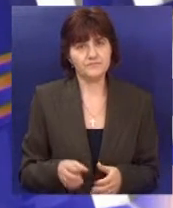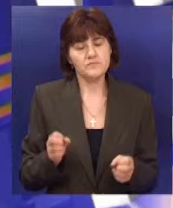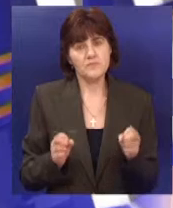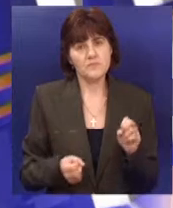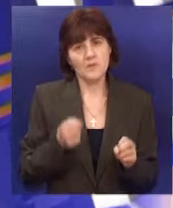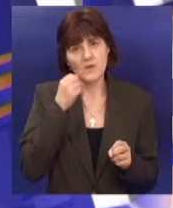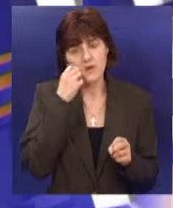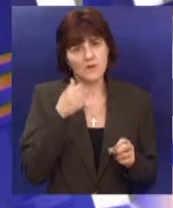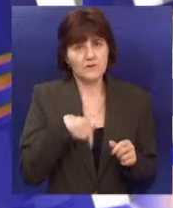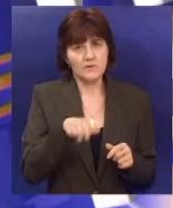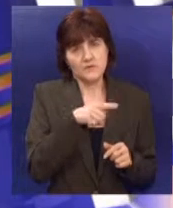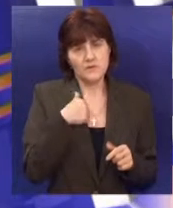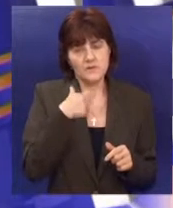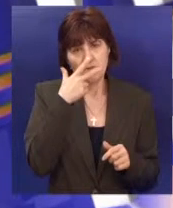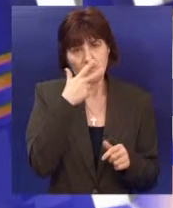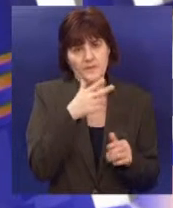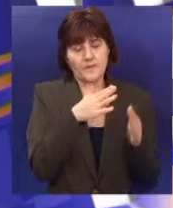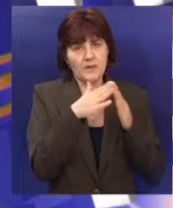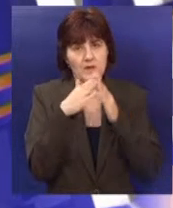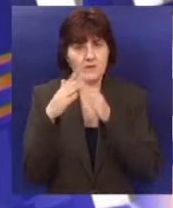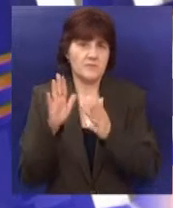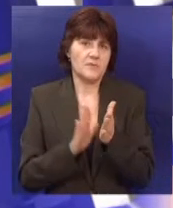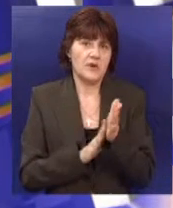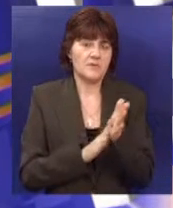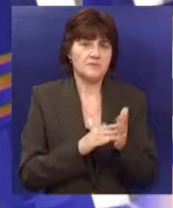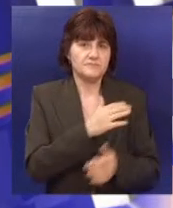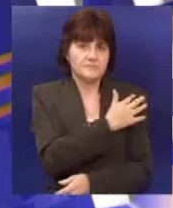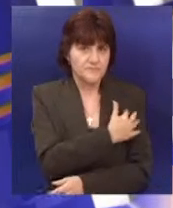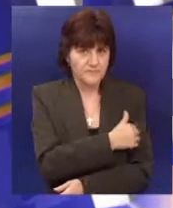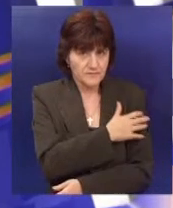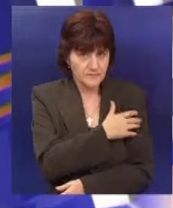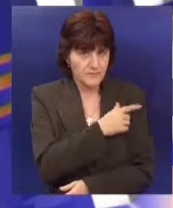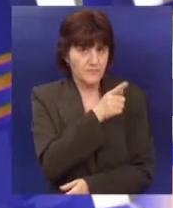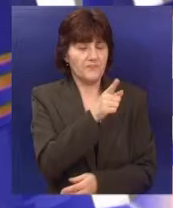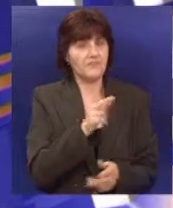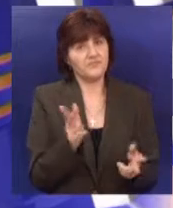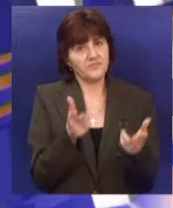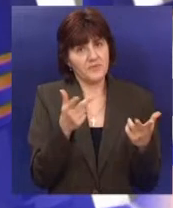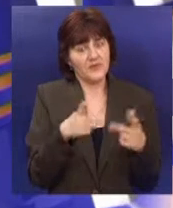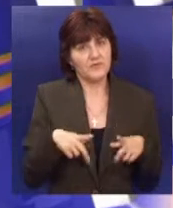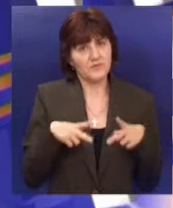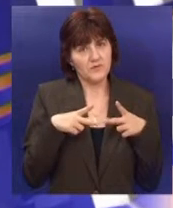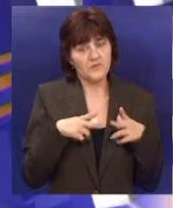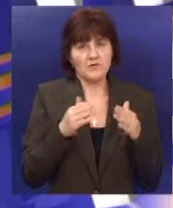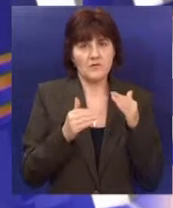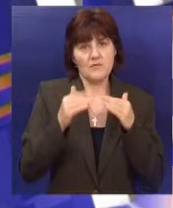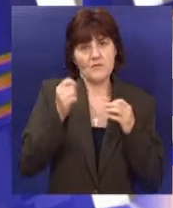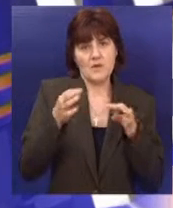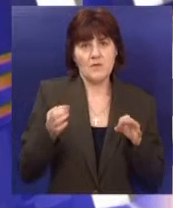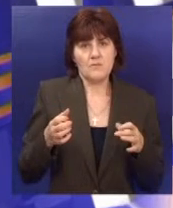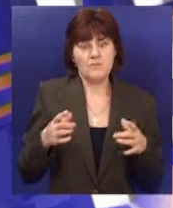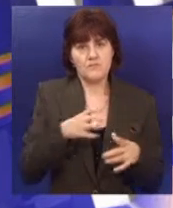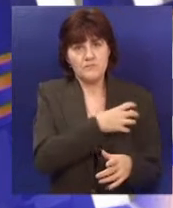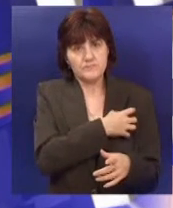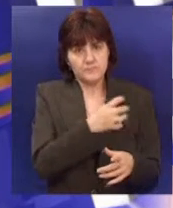sa zemljama u okruženju, sa recimo susjednom Hrvatskom, za koju svi znamo da ima daleko viši standard od nas, moramo da